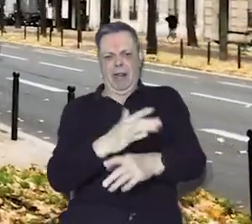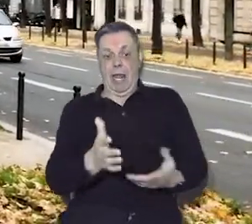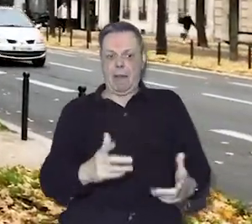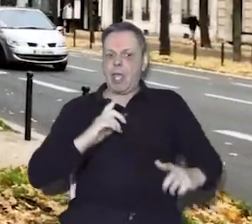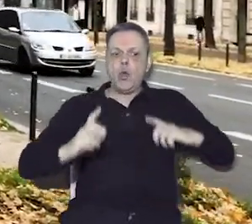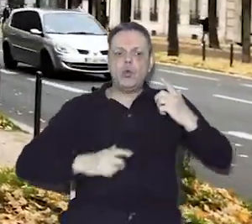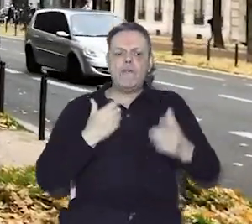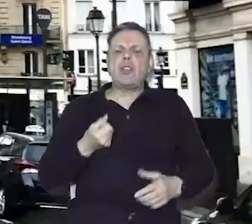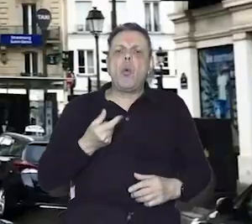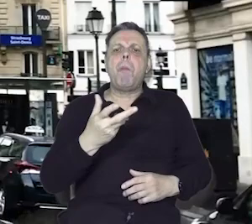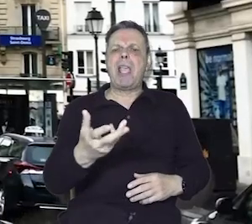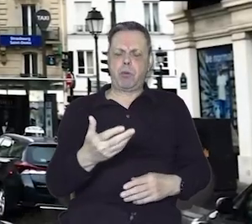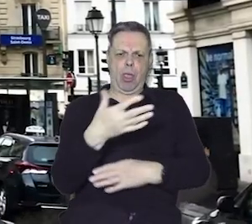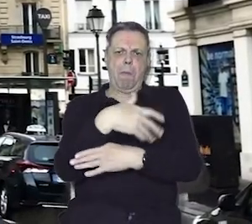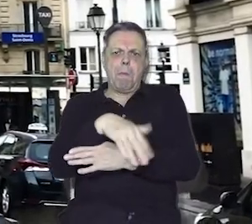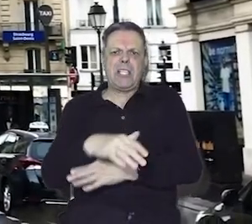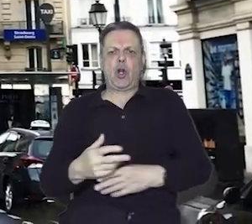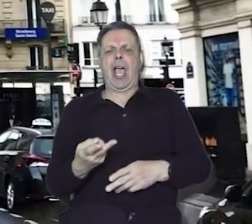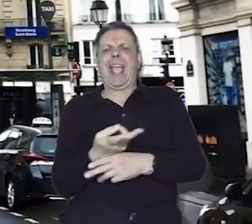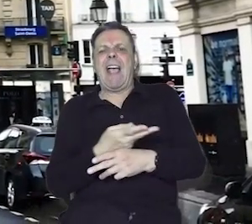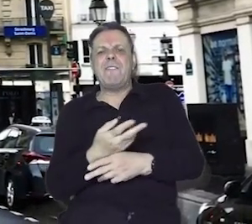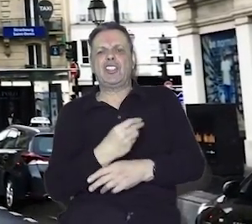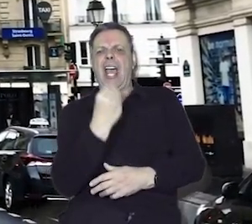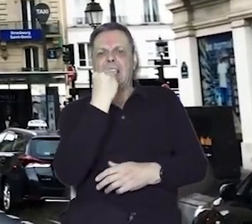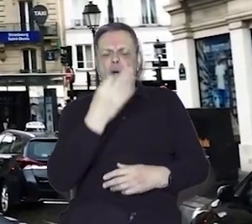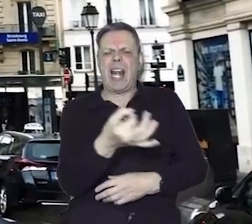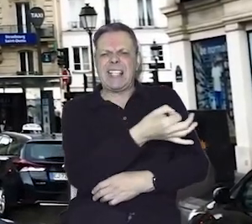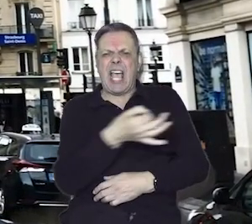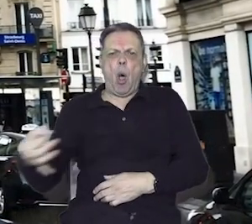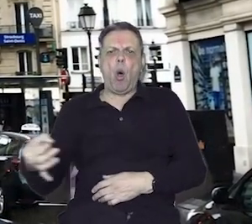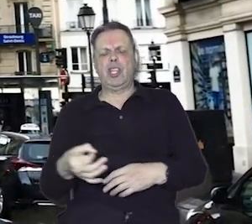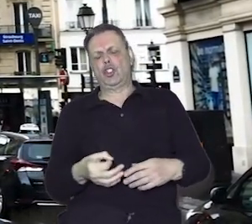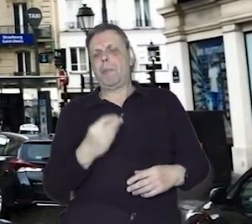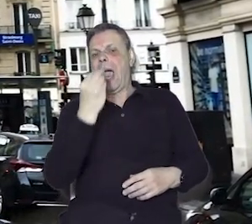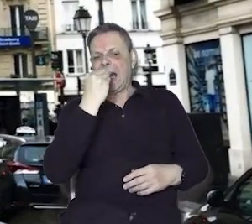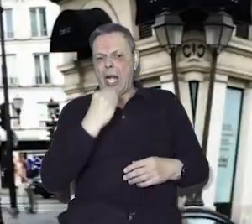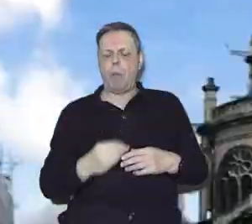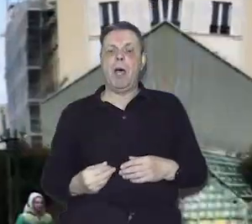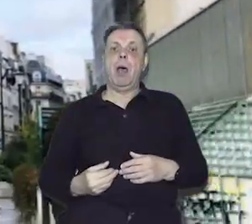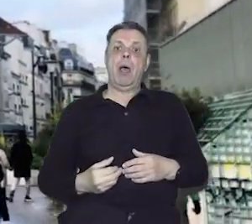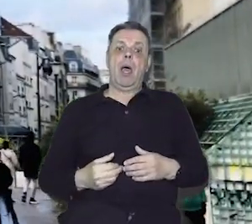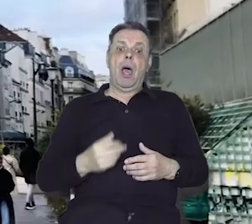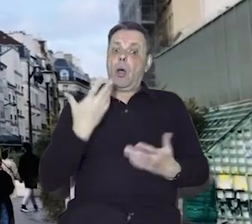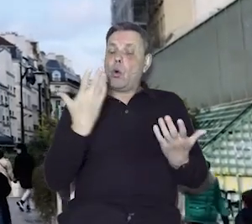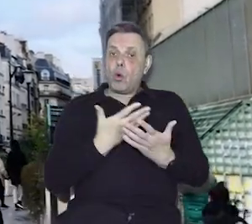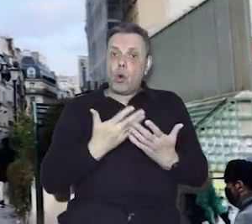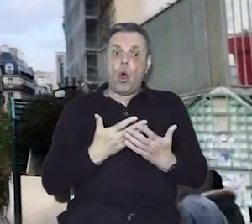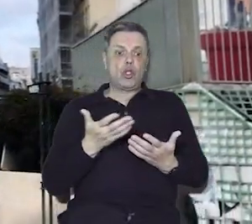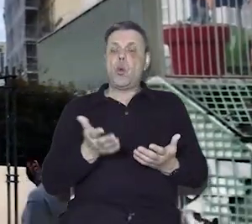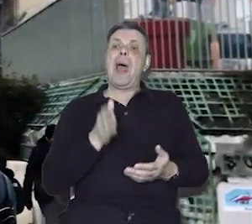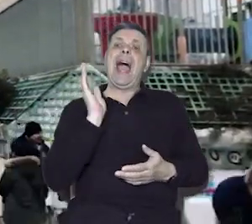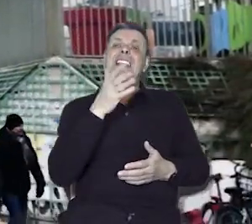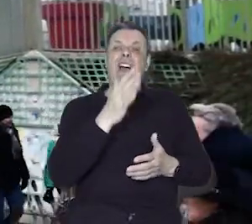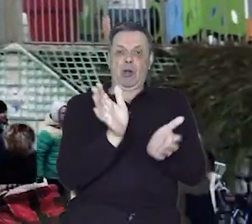u bezbroju bistroa, kafića i restorana s odličnom hranom i podvorbom, a koji se nalaze na gotovo